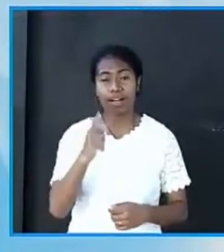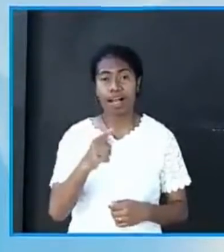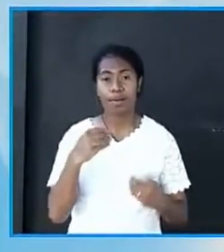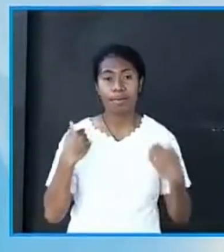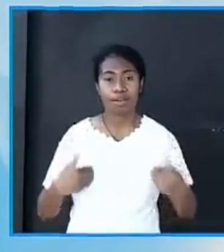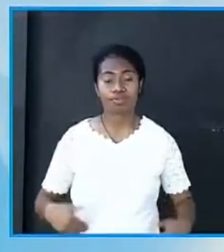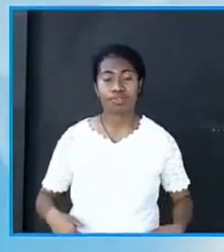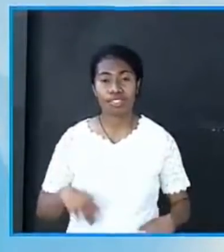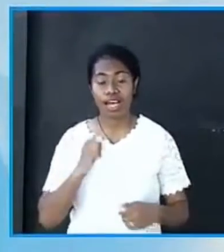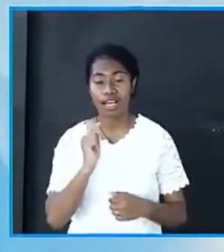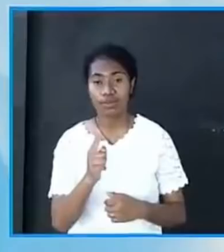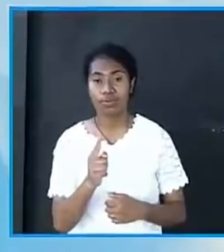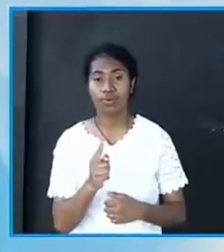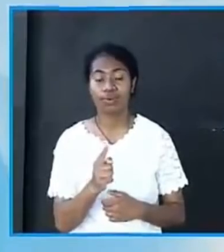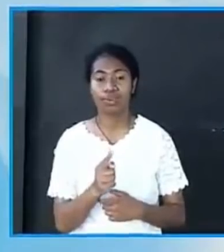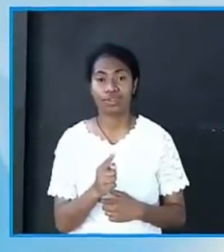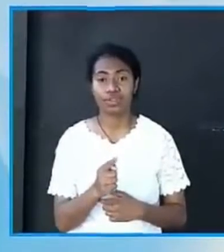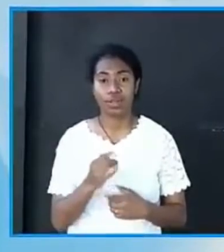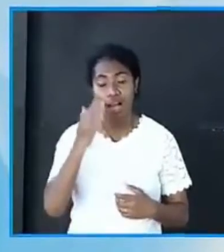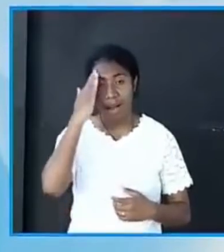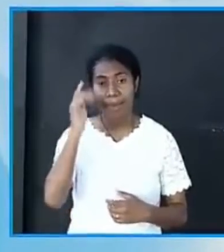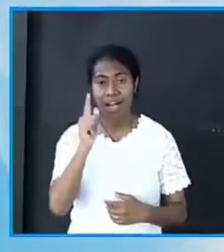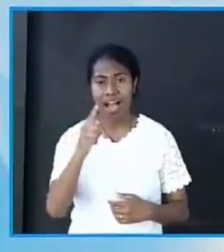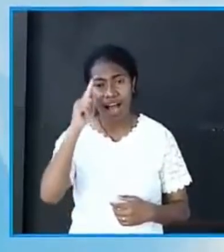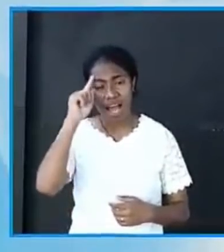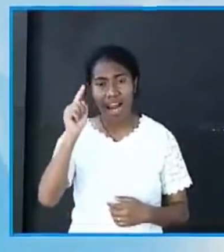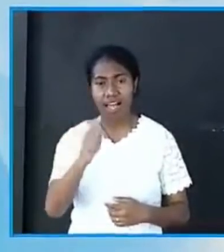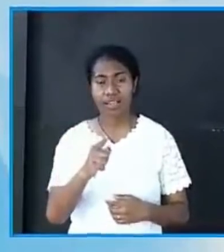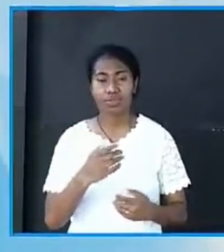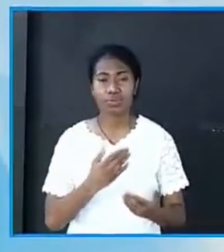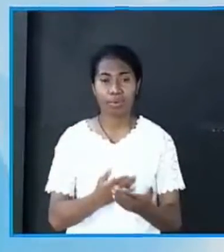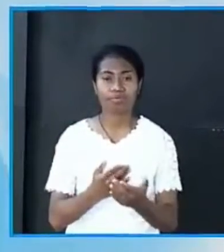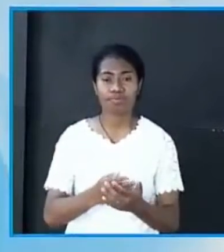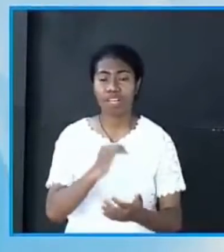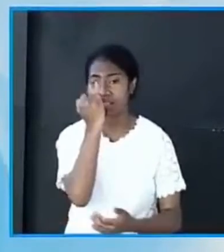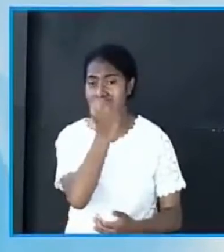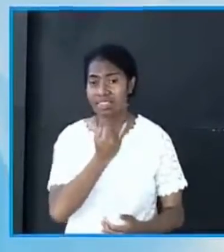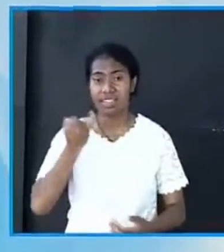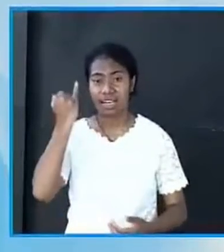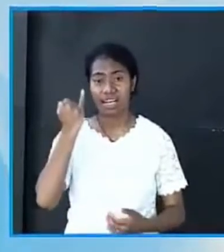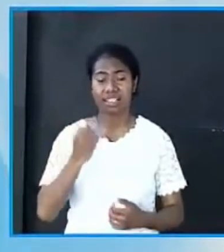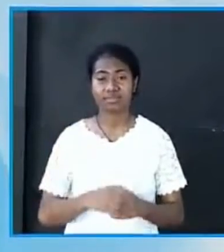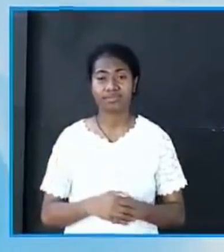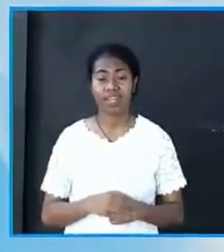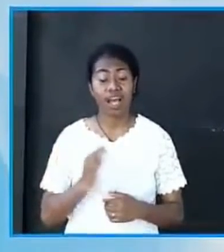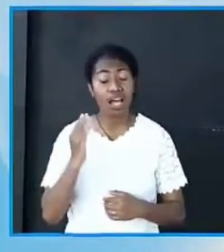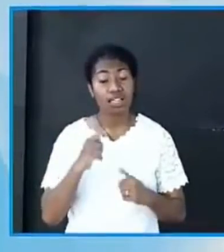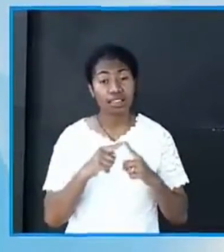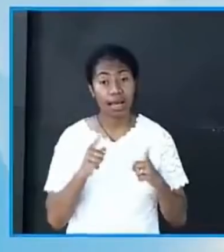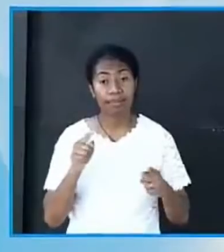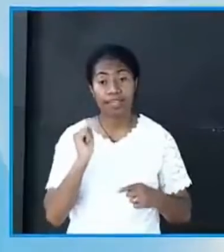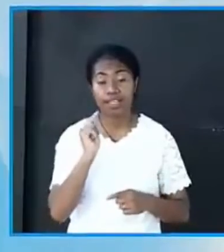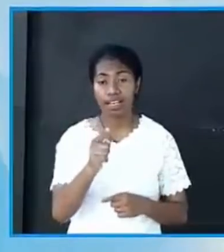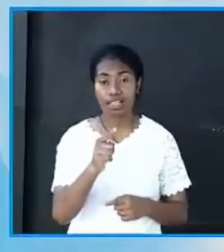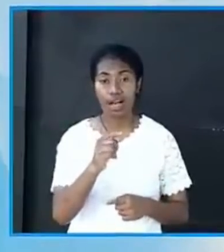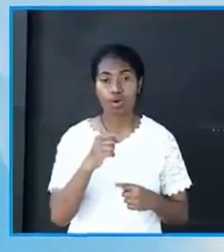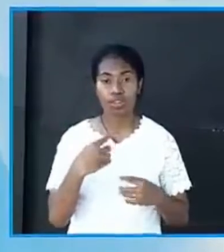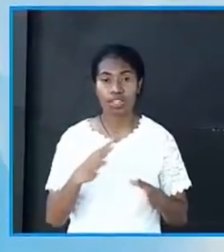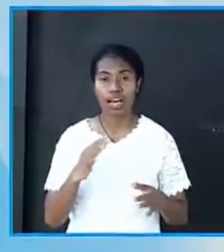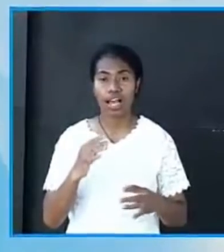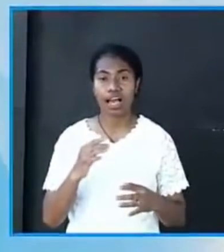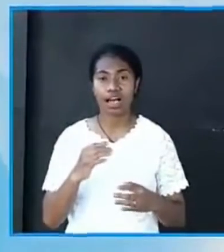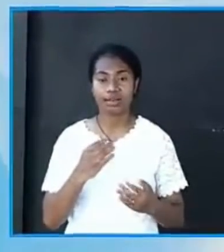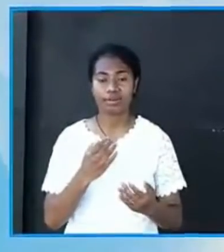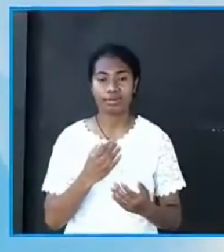sehingga engkau mengingatnya Apakah anak manusia sehingga engkau mengindahkannya Namun engkau telah